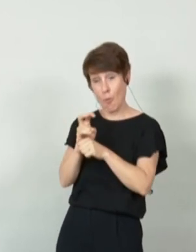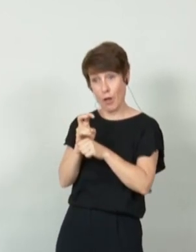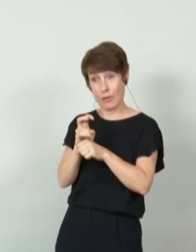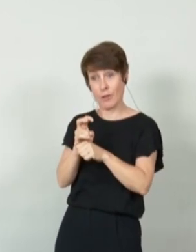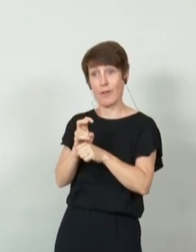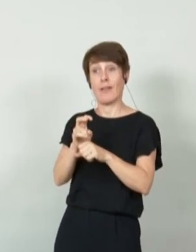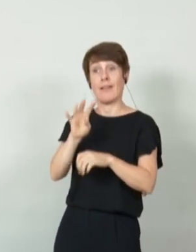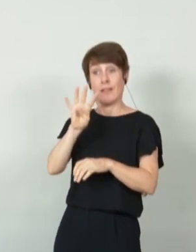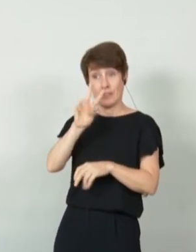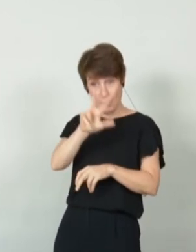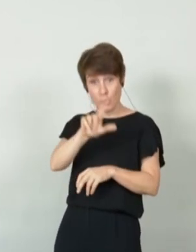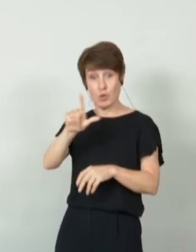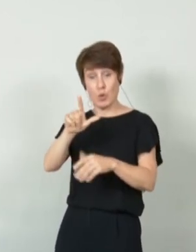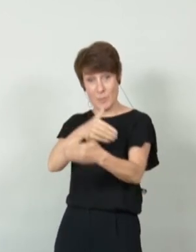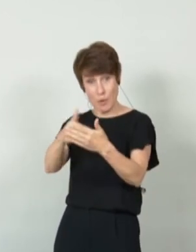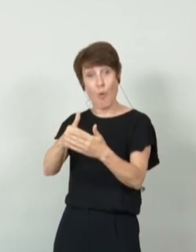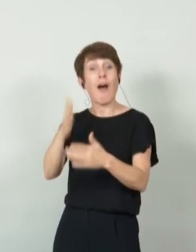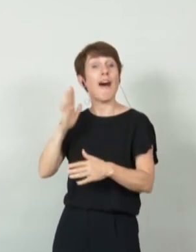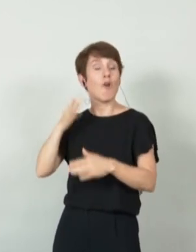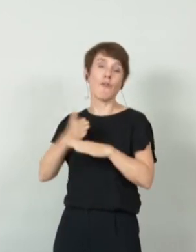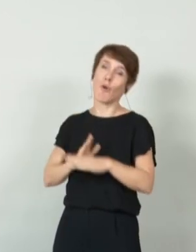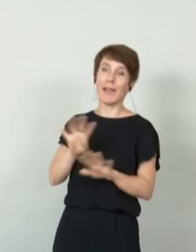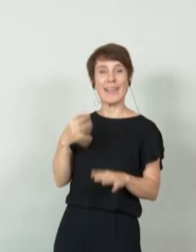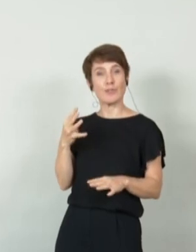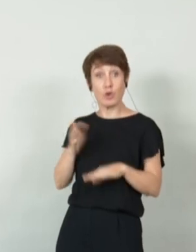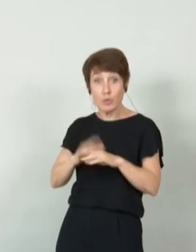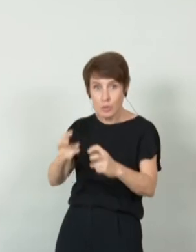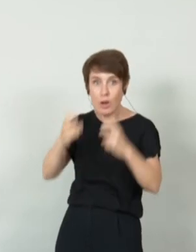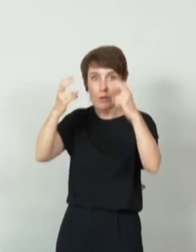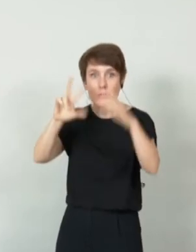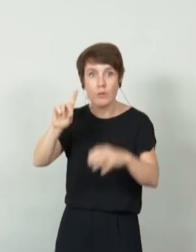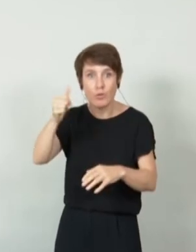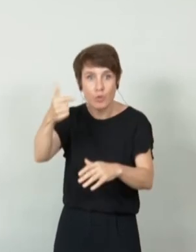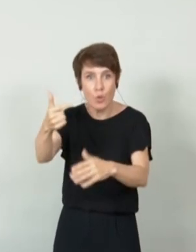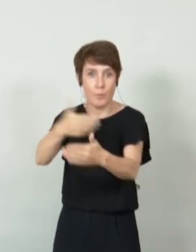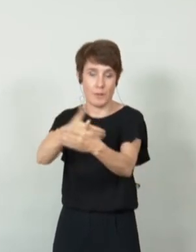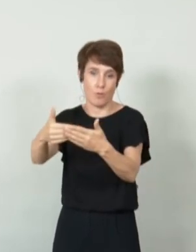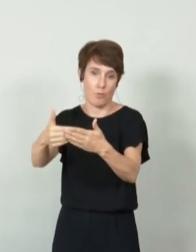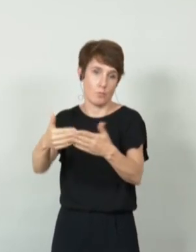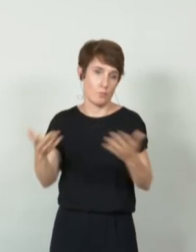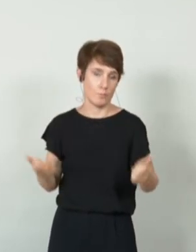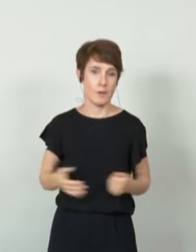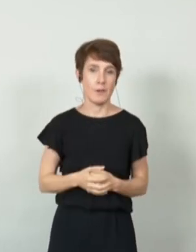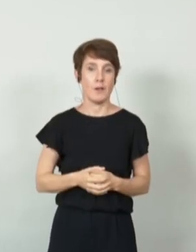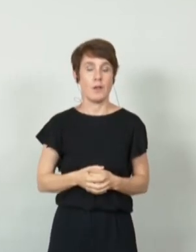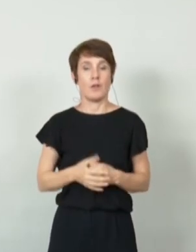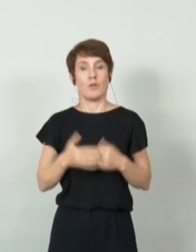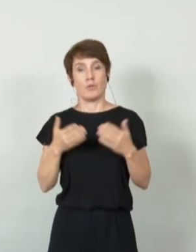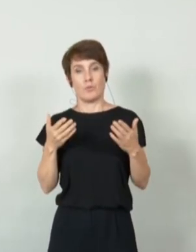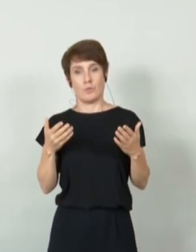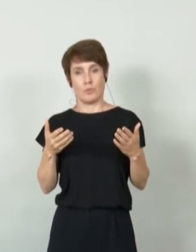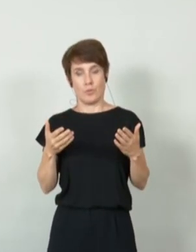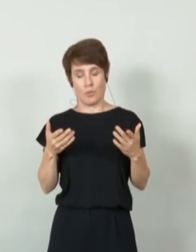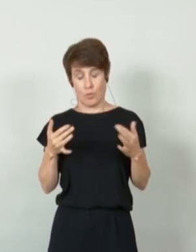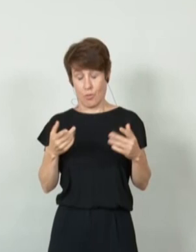semble être une marque de fabrique puisque déjà l'an dernier vous attendiez 25 millions de ressources propres et vous n'en avez eu que oui que 8 pardon oui